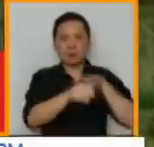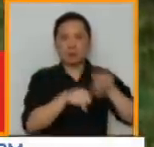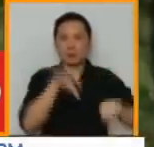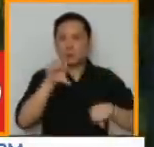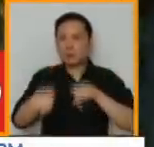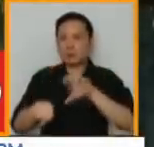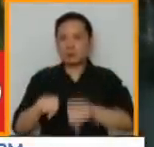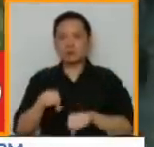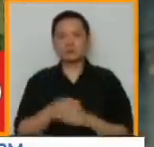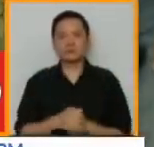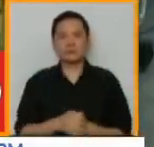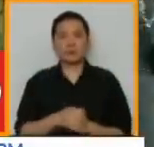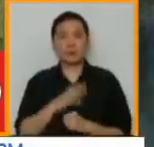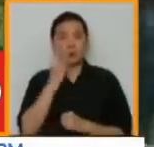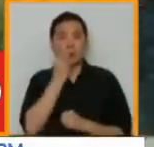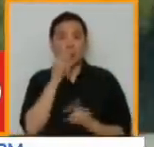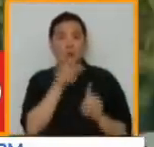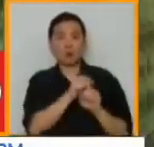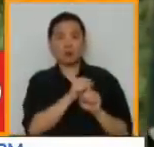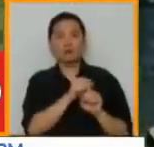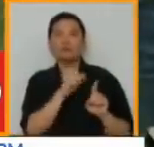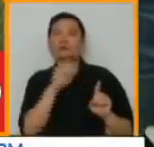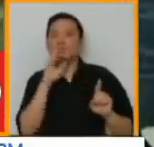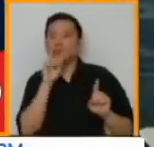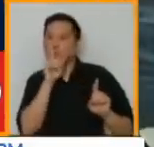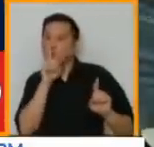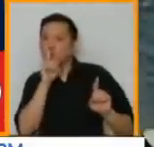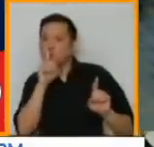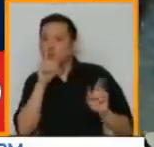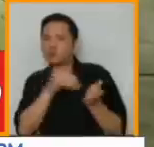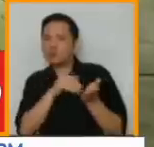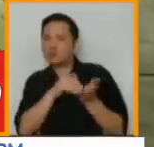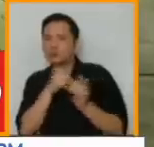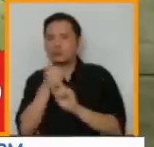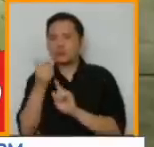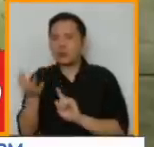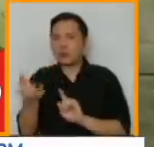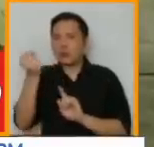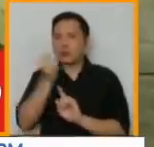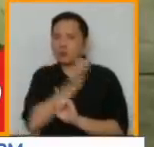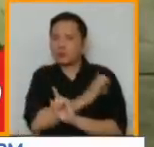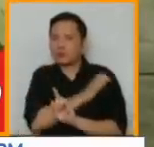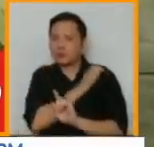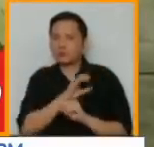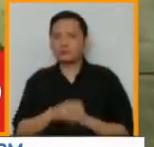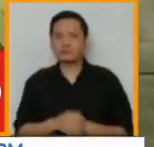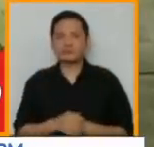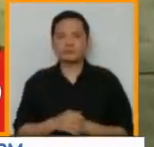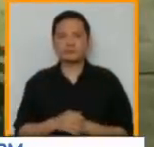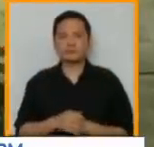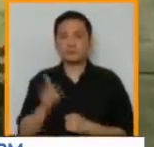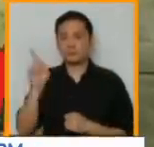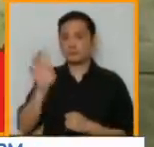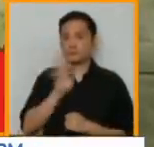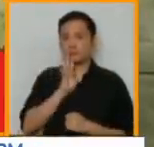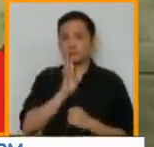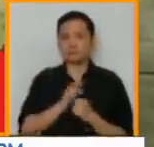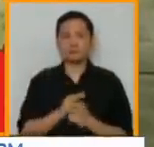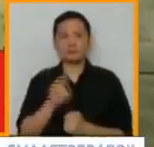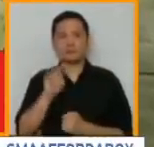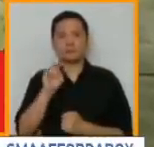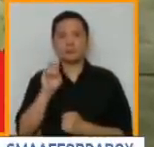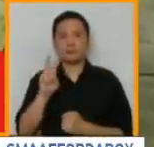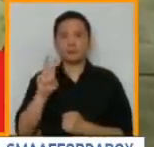nagpa-aresto sa kanya, isang totoong doktor na siyang may-ari ng klinik na kanyang pinasukan. November 8, hinire siya as